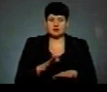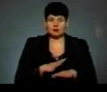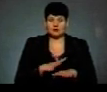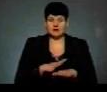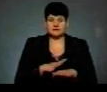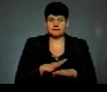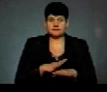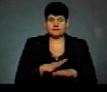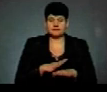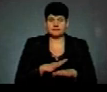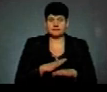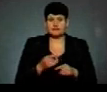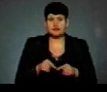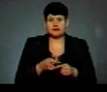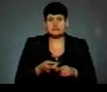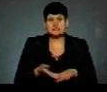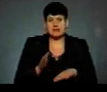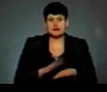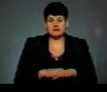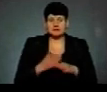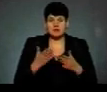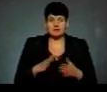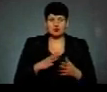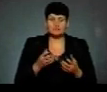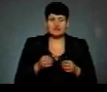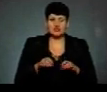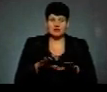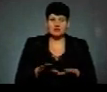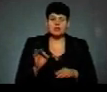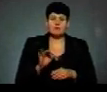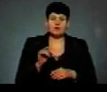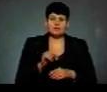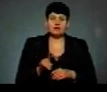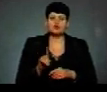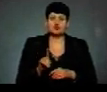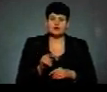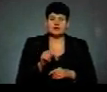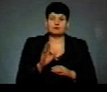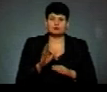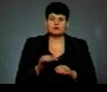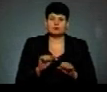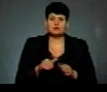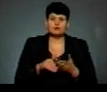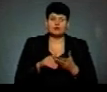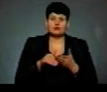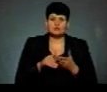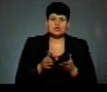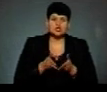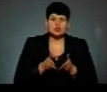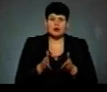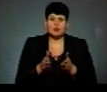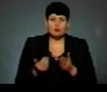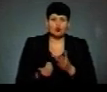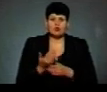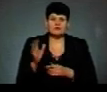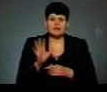відповідна і складна, відповідно, було прийнято рішення про те, що їм буде можливість допомогти шляхом поновлення спочатку на